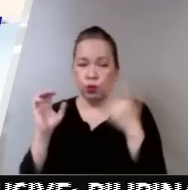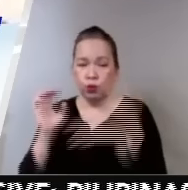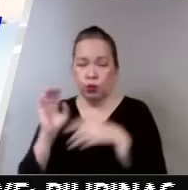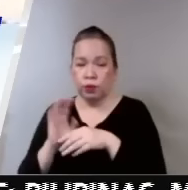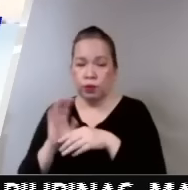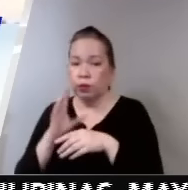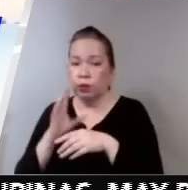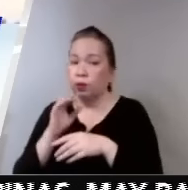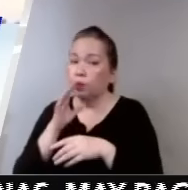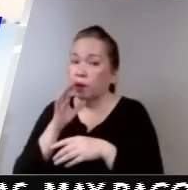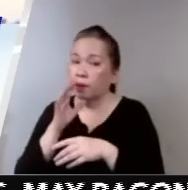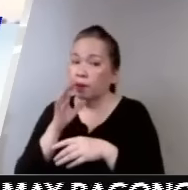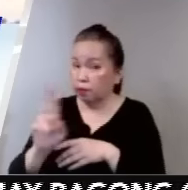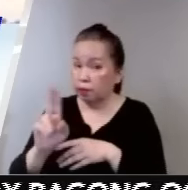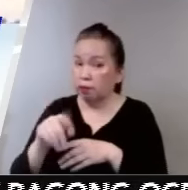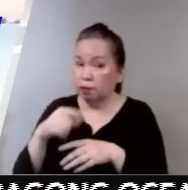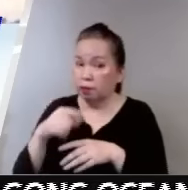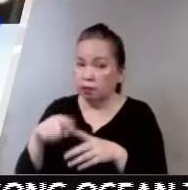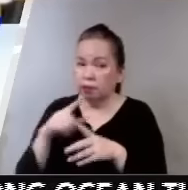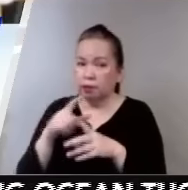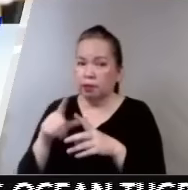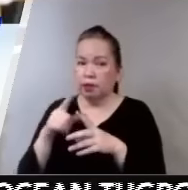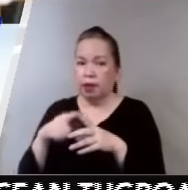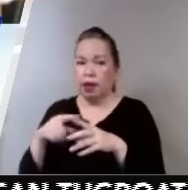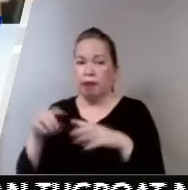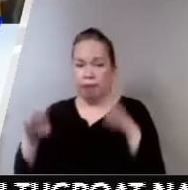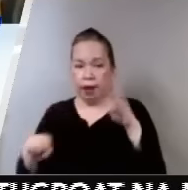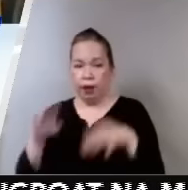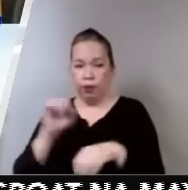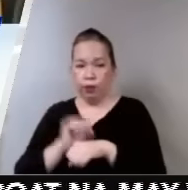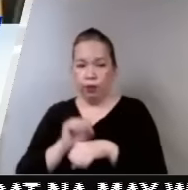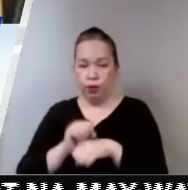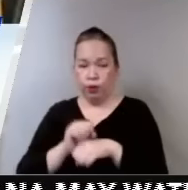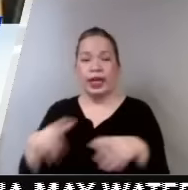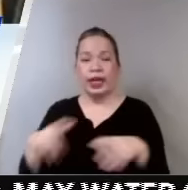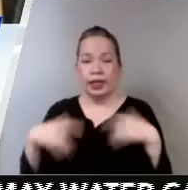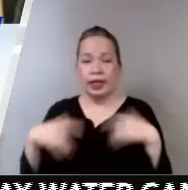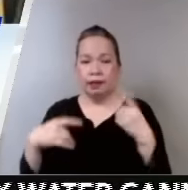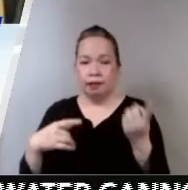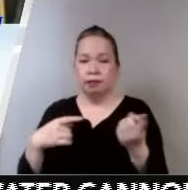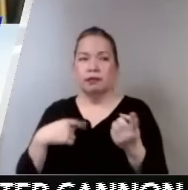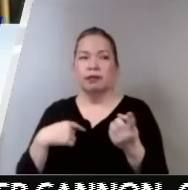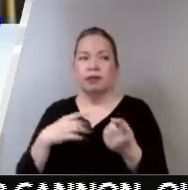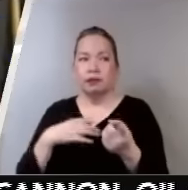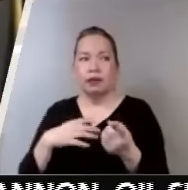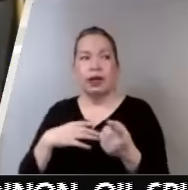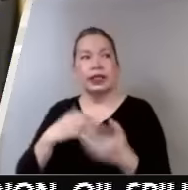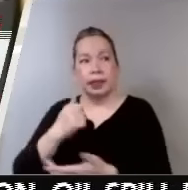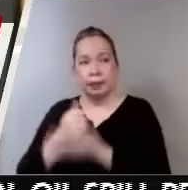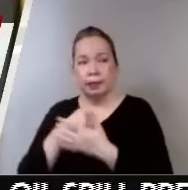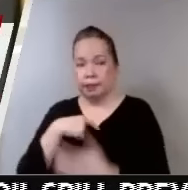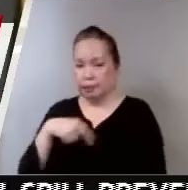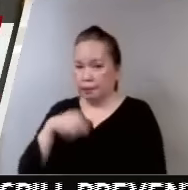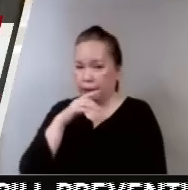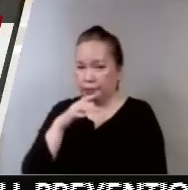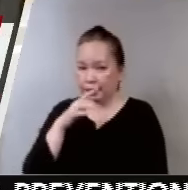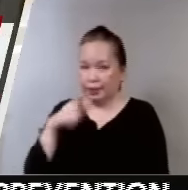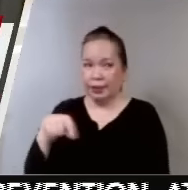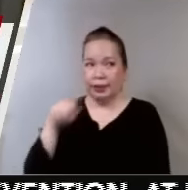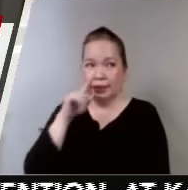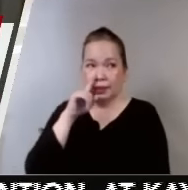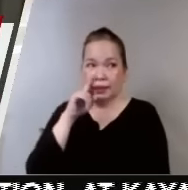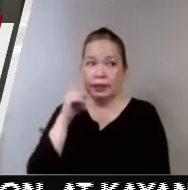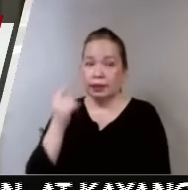kinakarir ito, tila may work-life balance. Actually, very beneficial po siya sa amin bilang mga nanay. Especially ngayon na ang